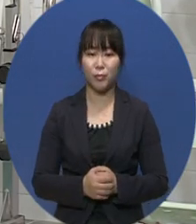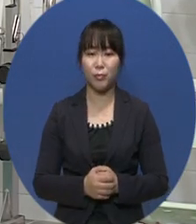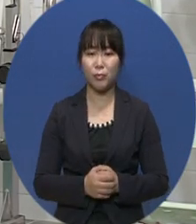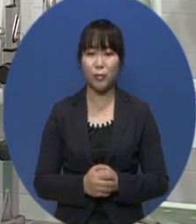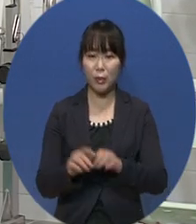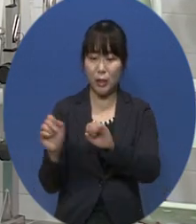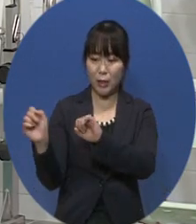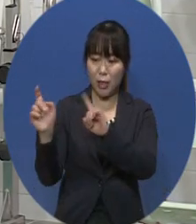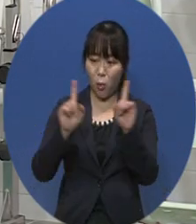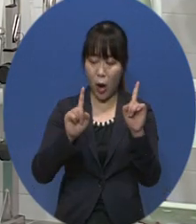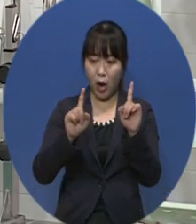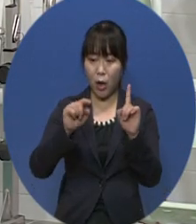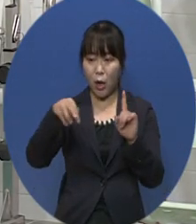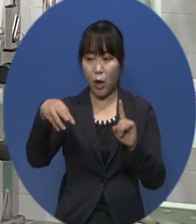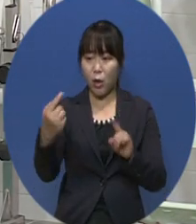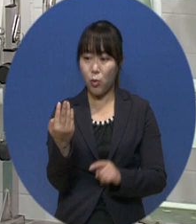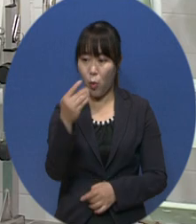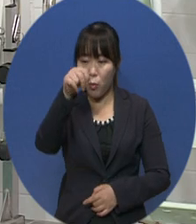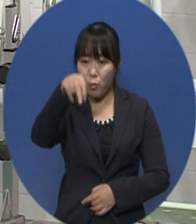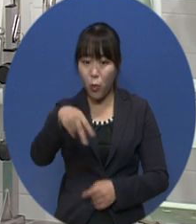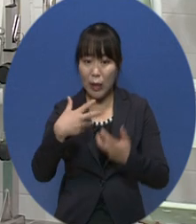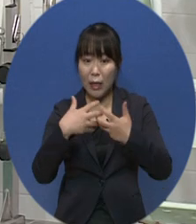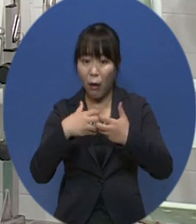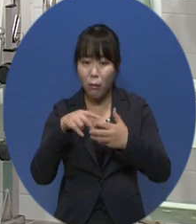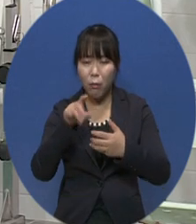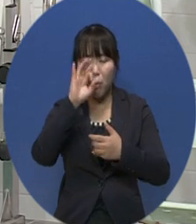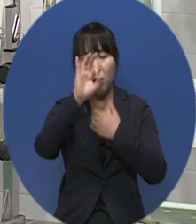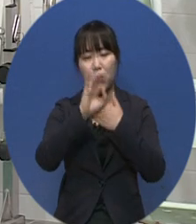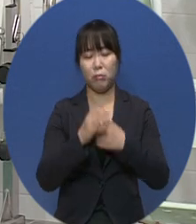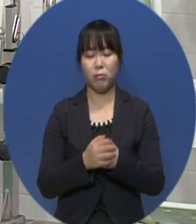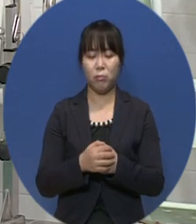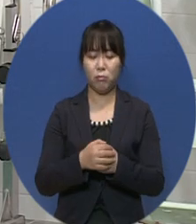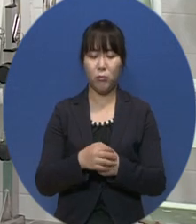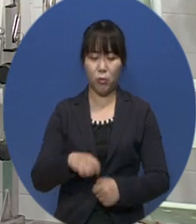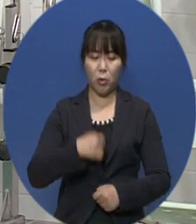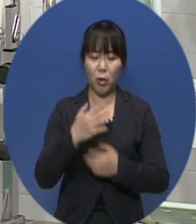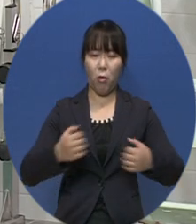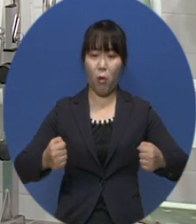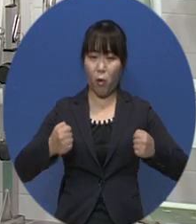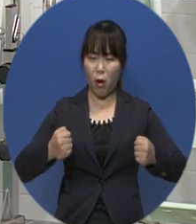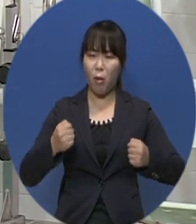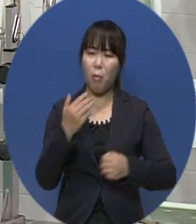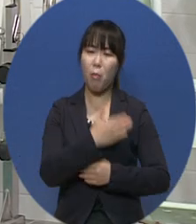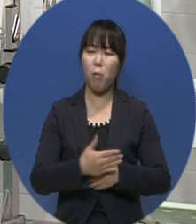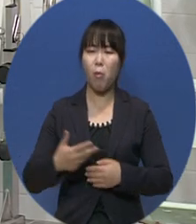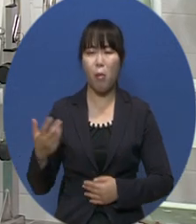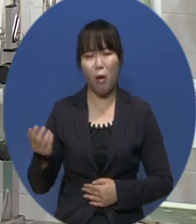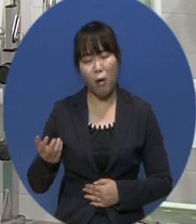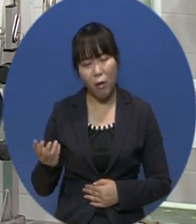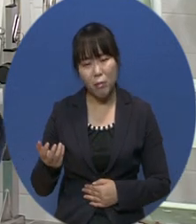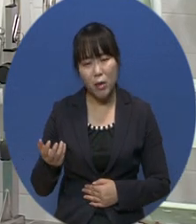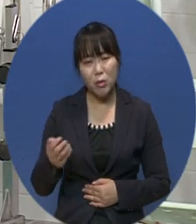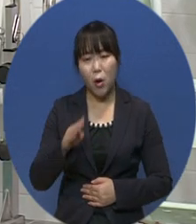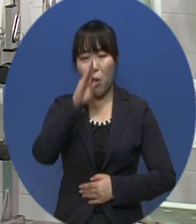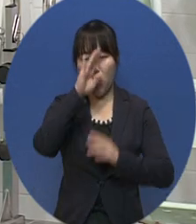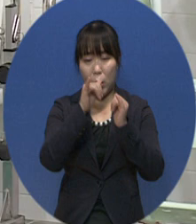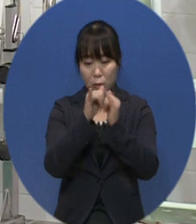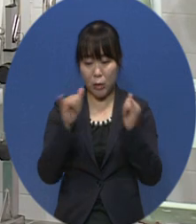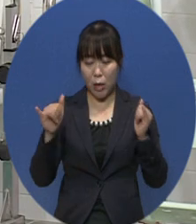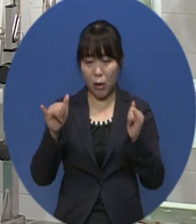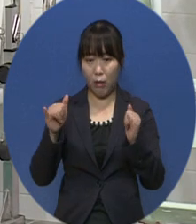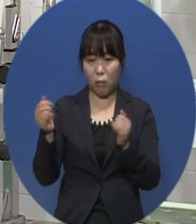이게 재활 로봇 그러면 사실은 이제 건강이라든지 몸이 아파서 이제 환자가 되신